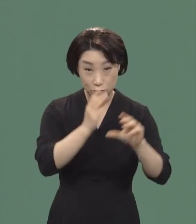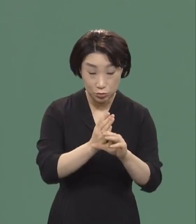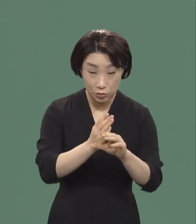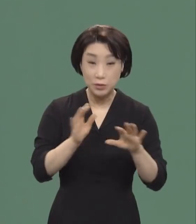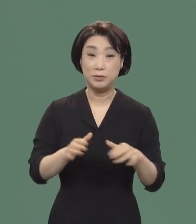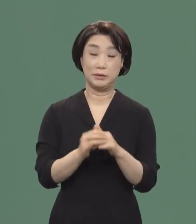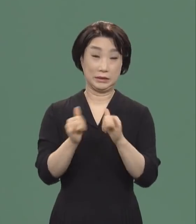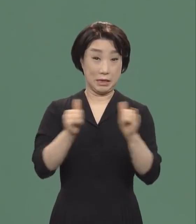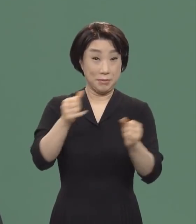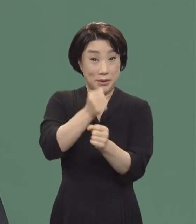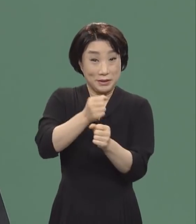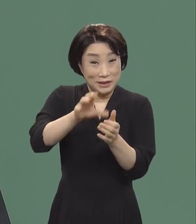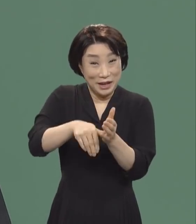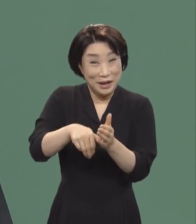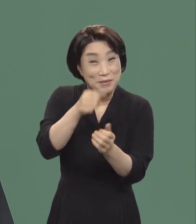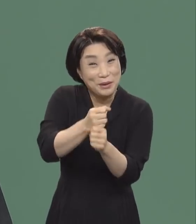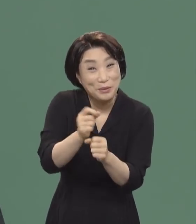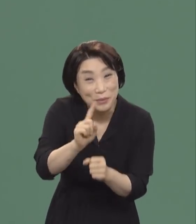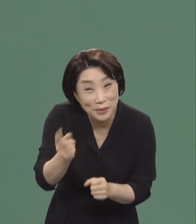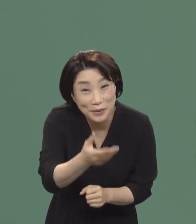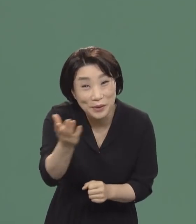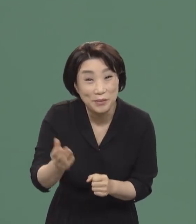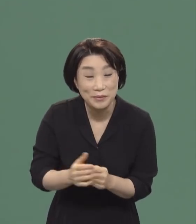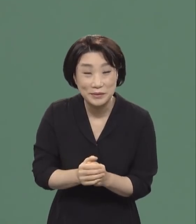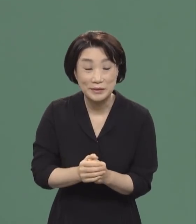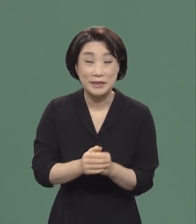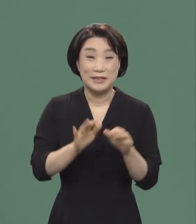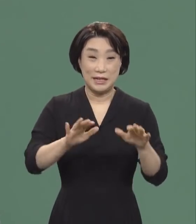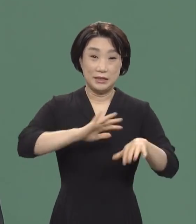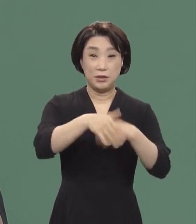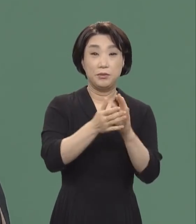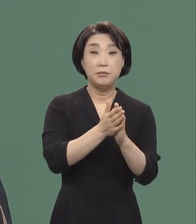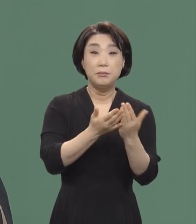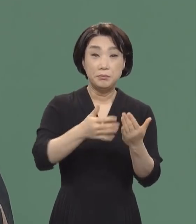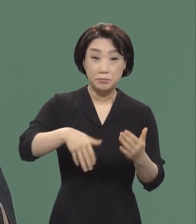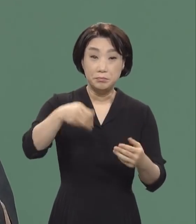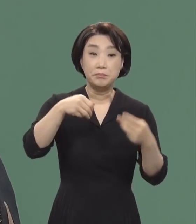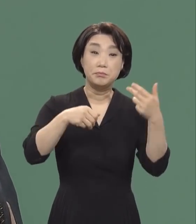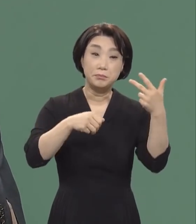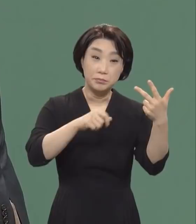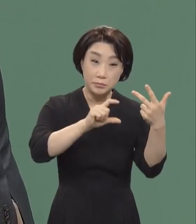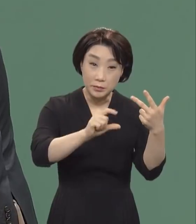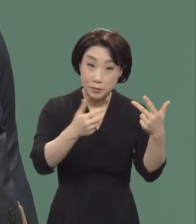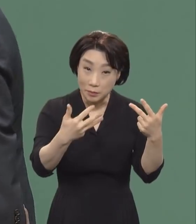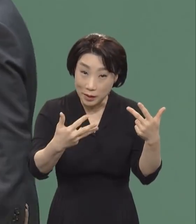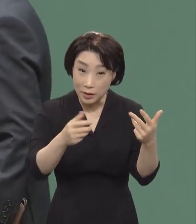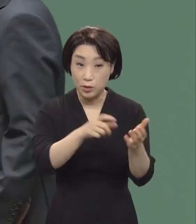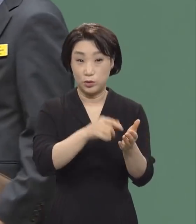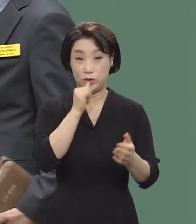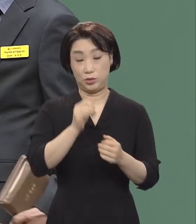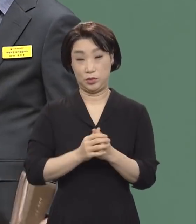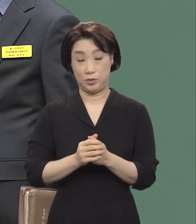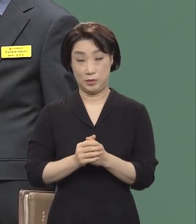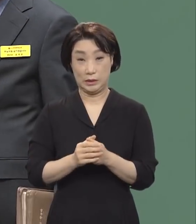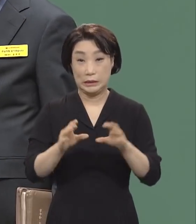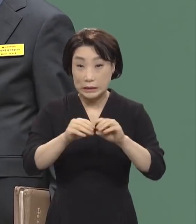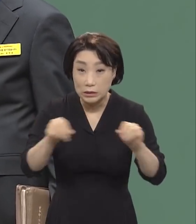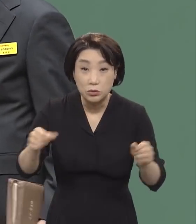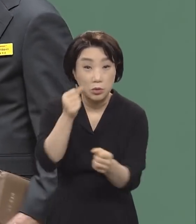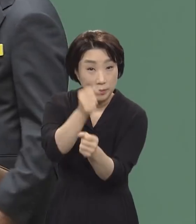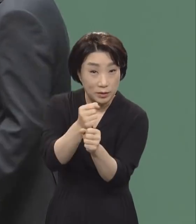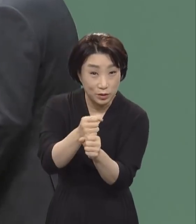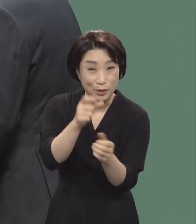사람을 만들 때 무엇으로 만들었느냐? 창세기 7장 8절에 흙으로